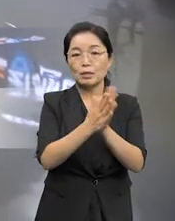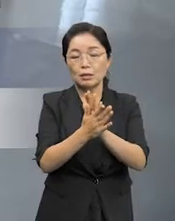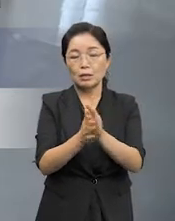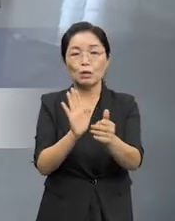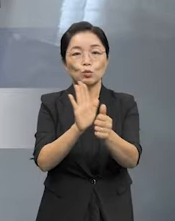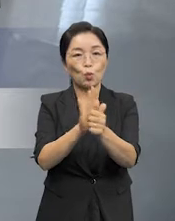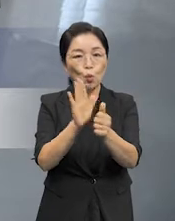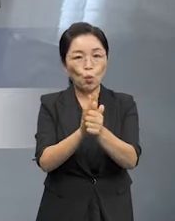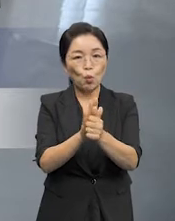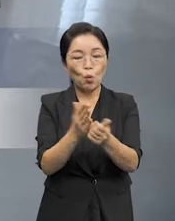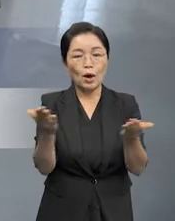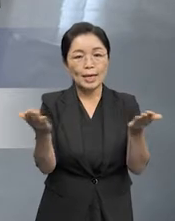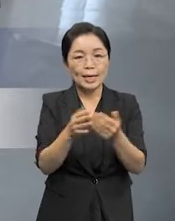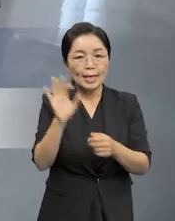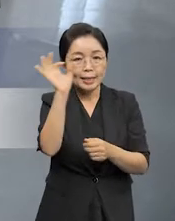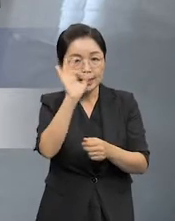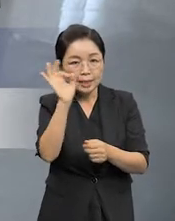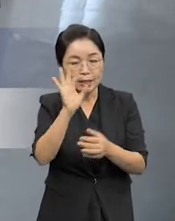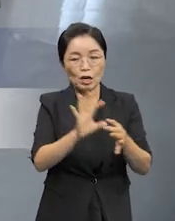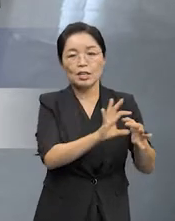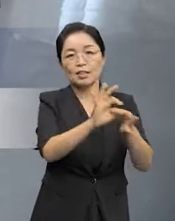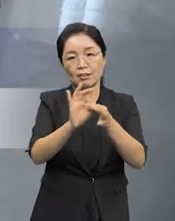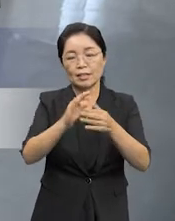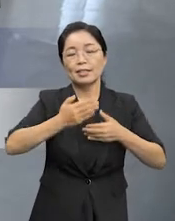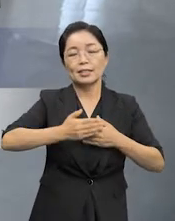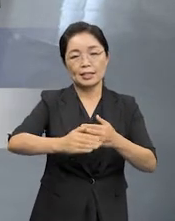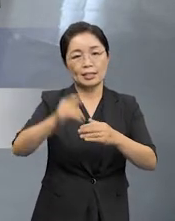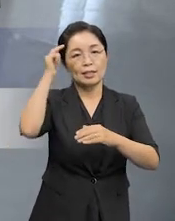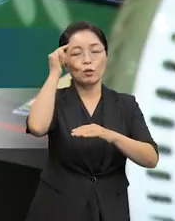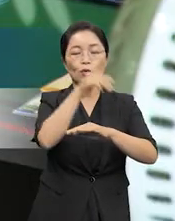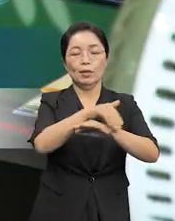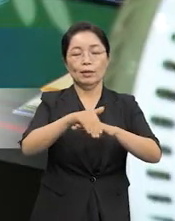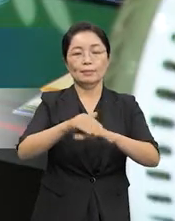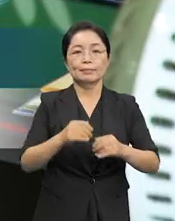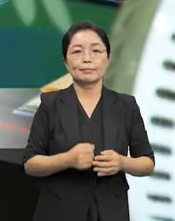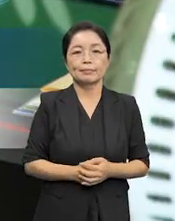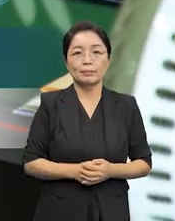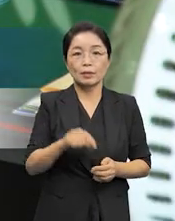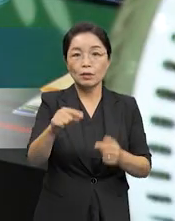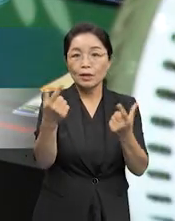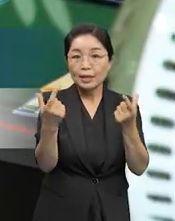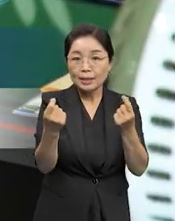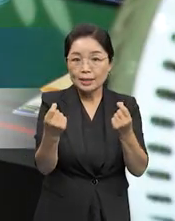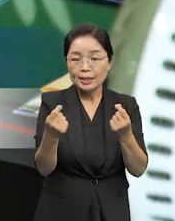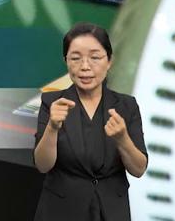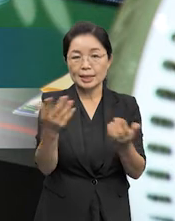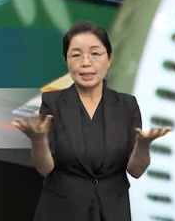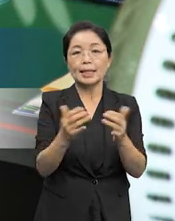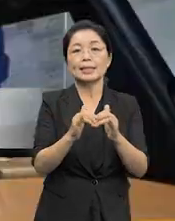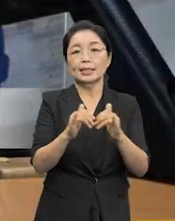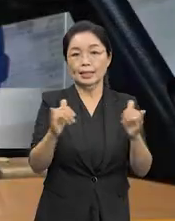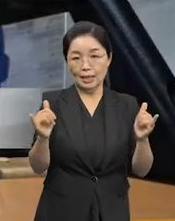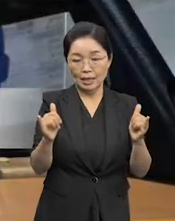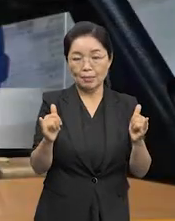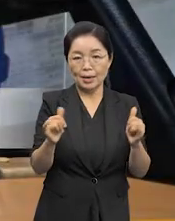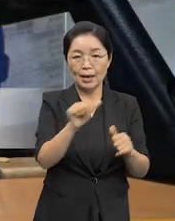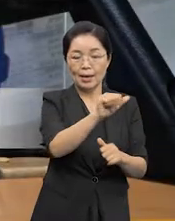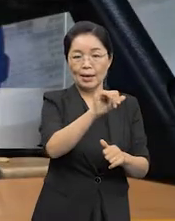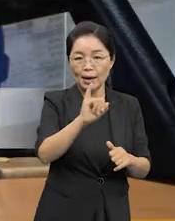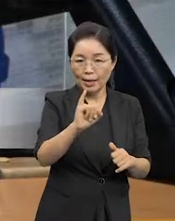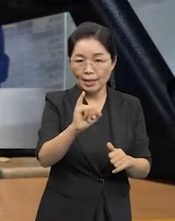구인 구직 직접 일자리 연계 등을 실시할 예정입니다. 이와 함께 위기산업 근로자들을